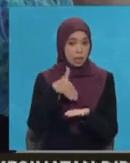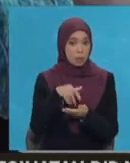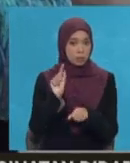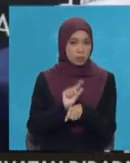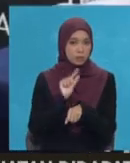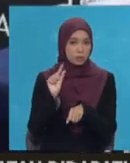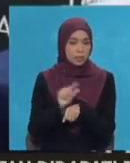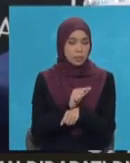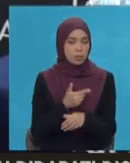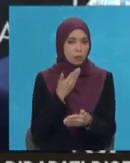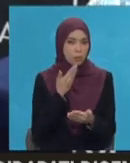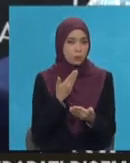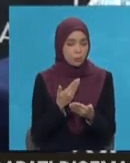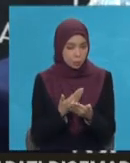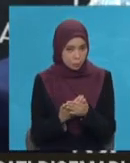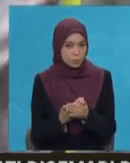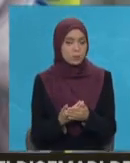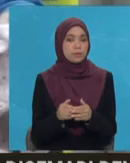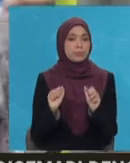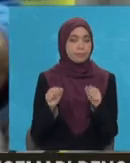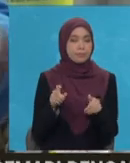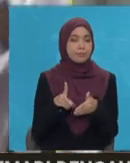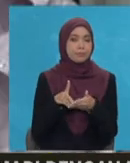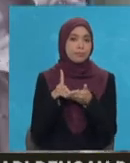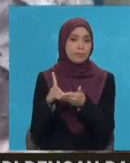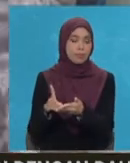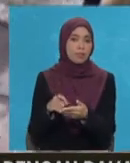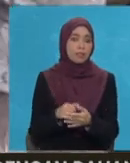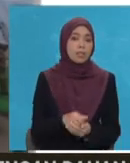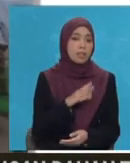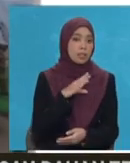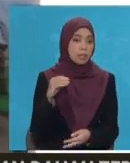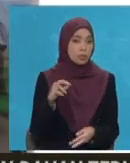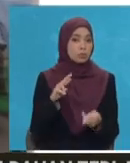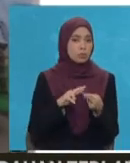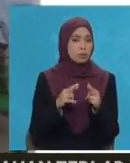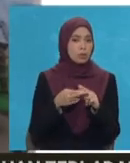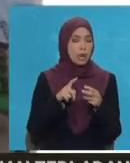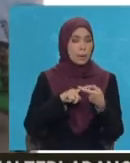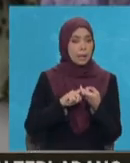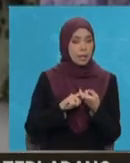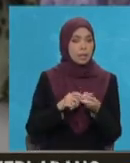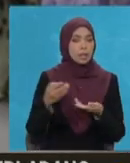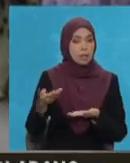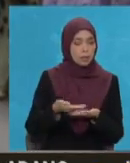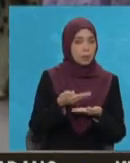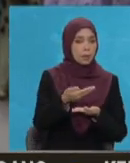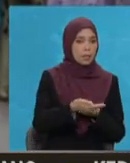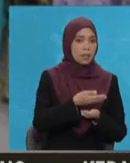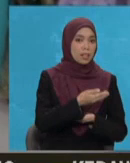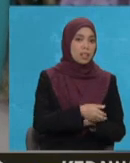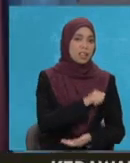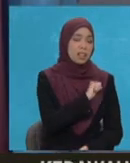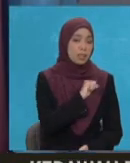masih dalam keadaan baik dan sempurna di samping mengukuhkan lagi hubungan silaturahim dan meningkatkan perasaan riba dalam